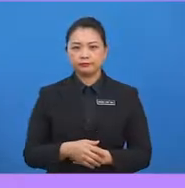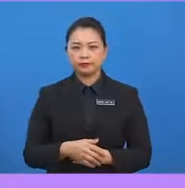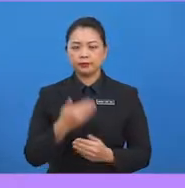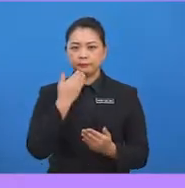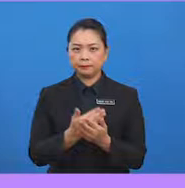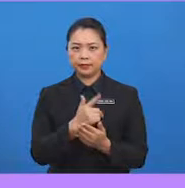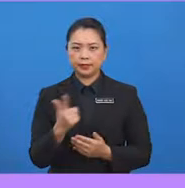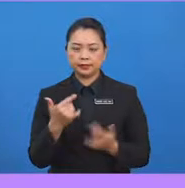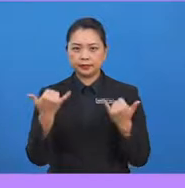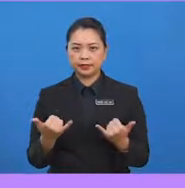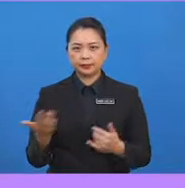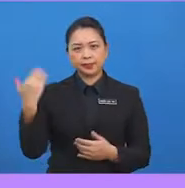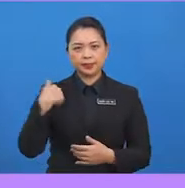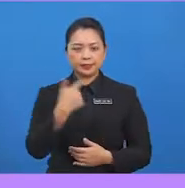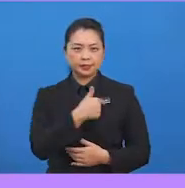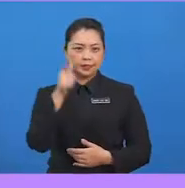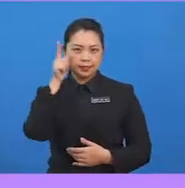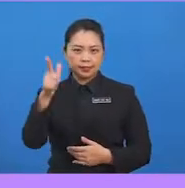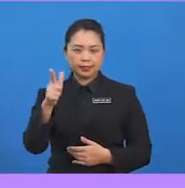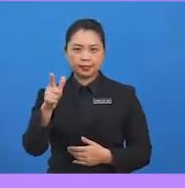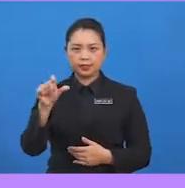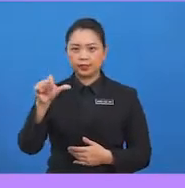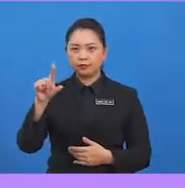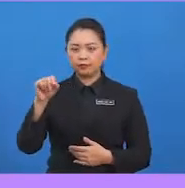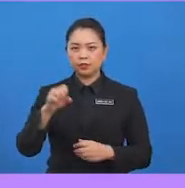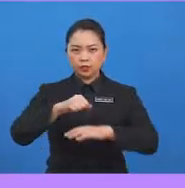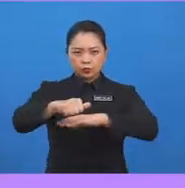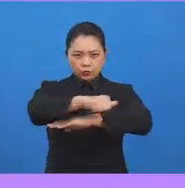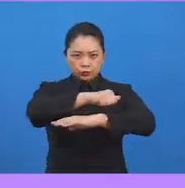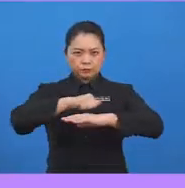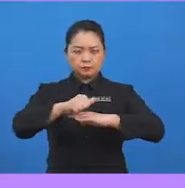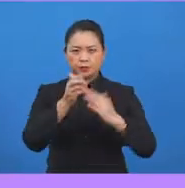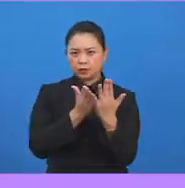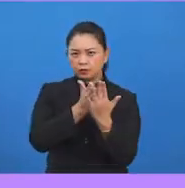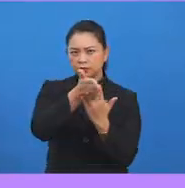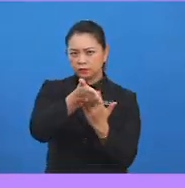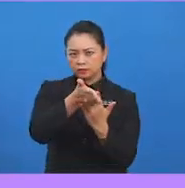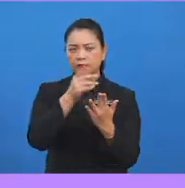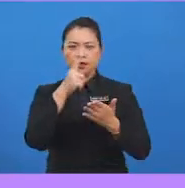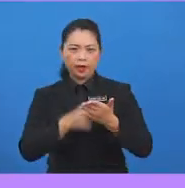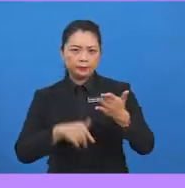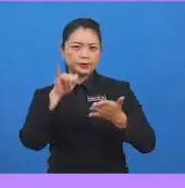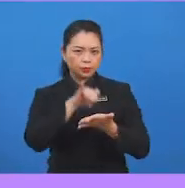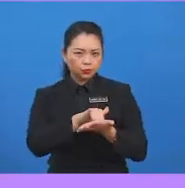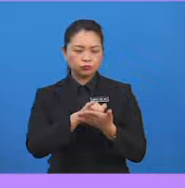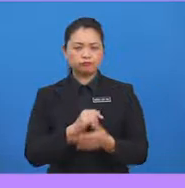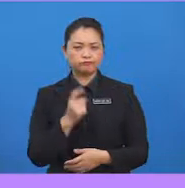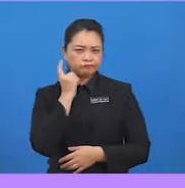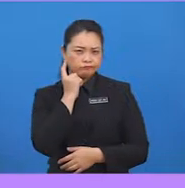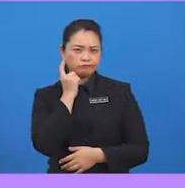Baiklah, sekarang mari kita lihat aloi superkonduktor. Apa itu ya aloi